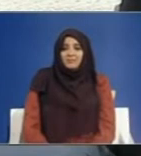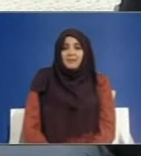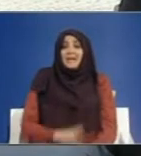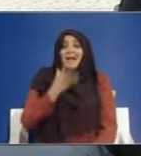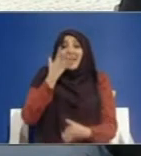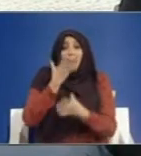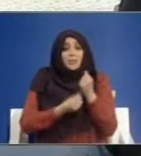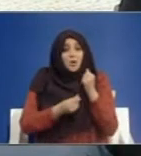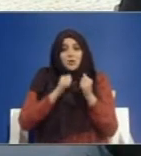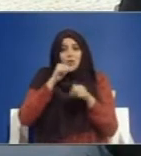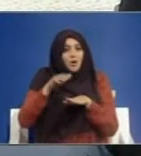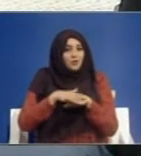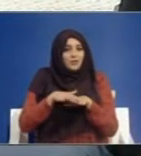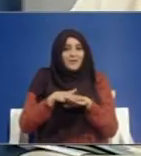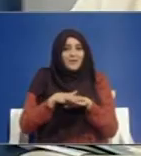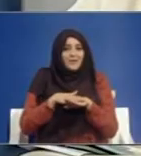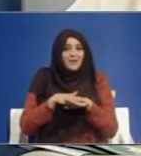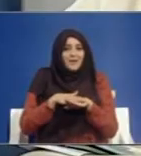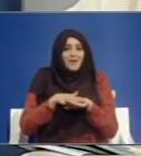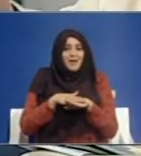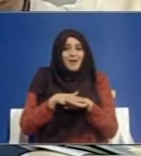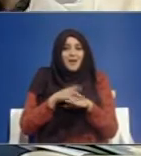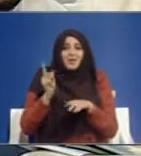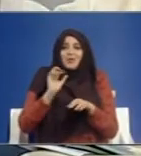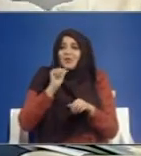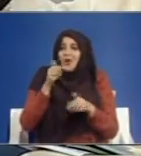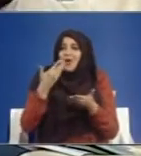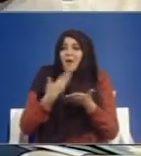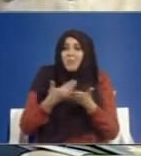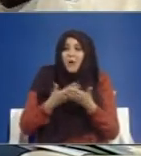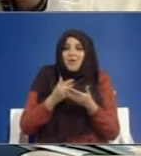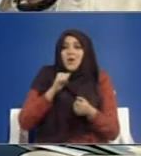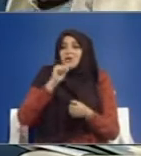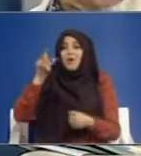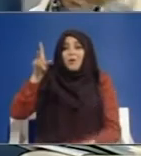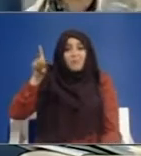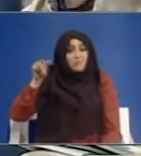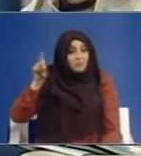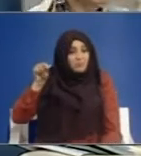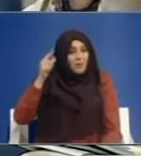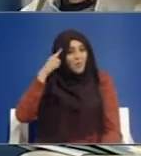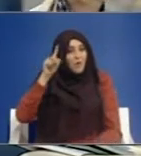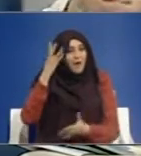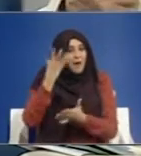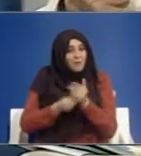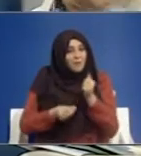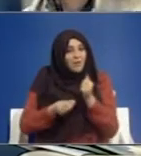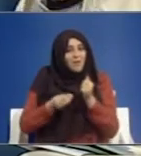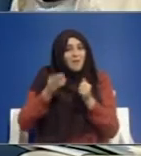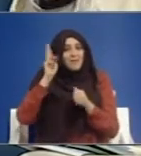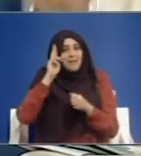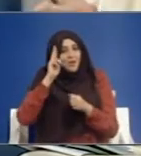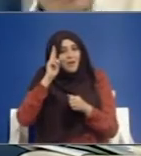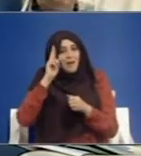الغياب بدون مبرر وبدون الحصول على ترخيص بالغياب للسبب المعقول